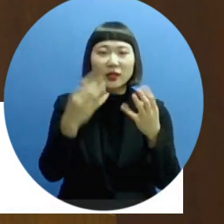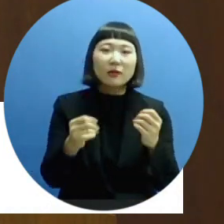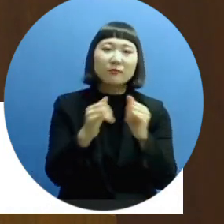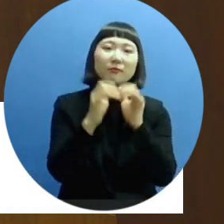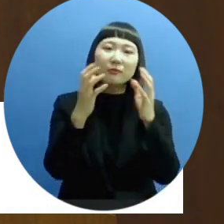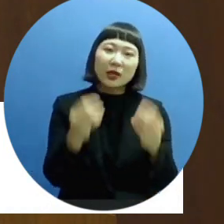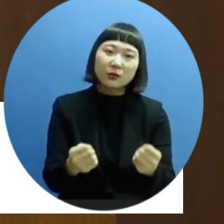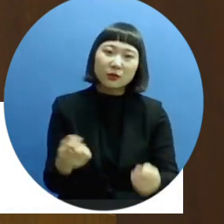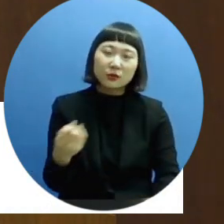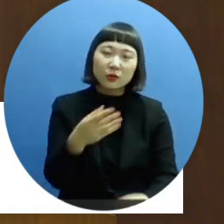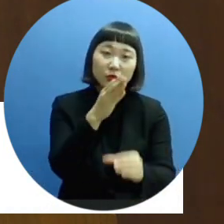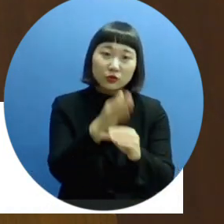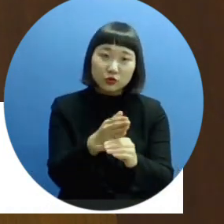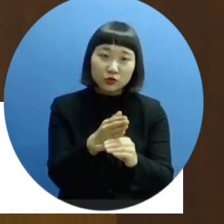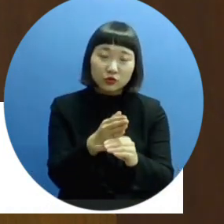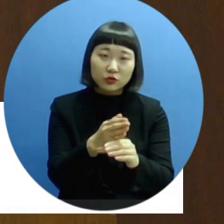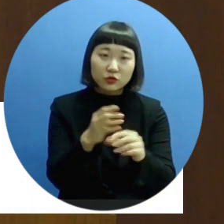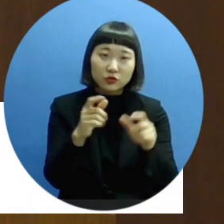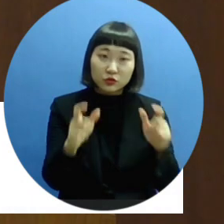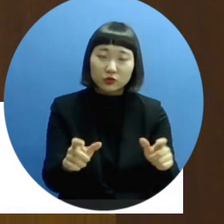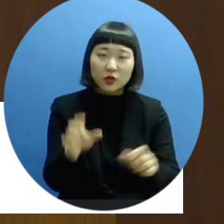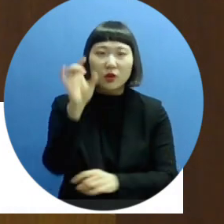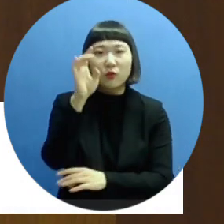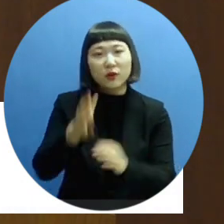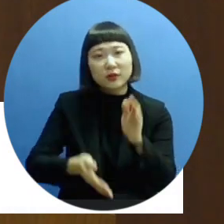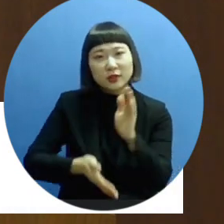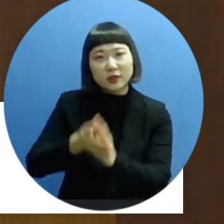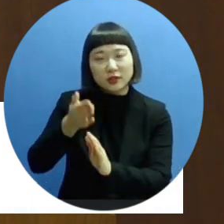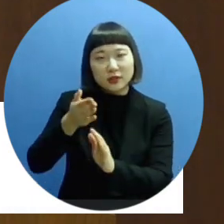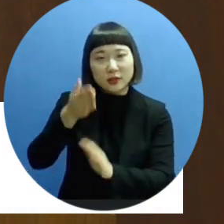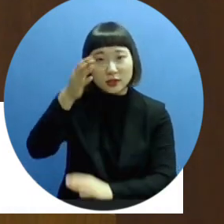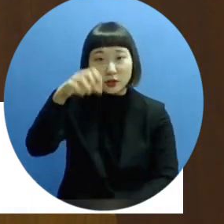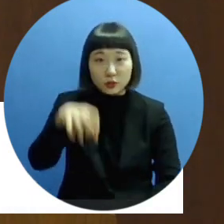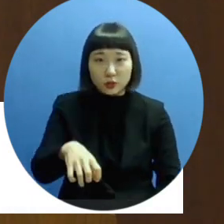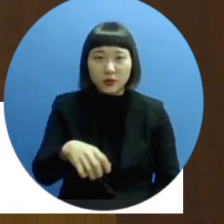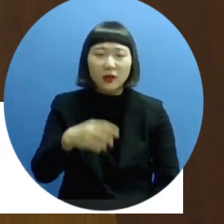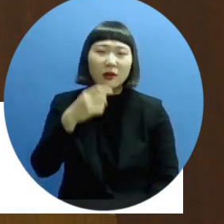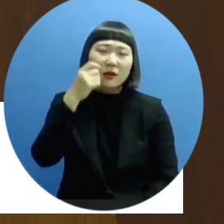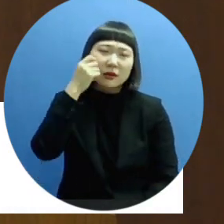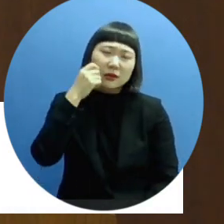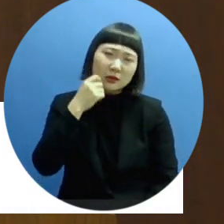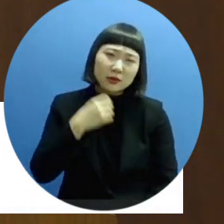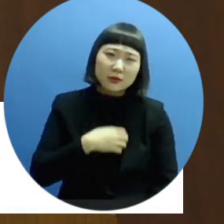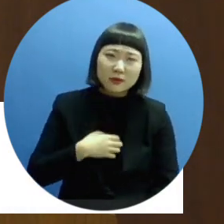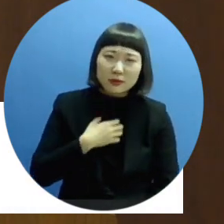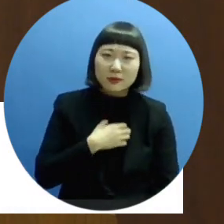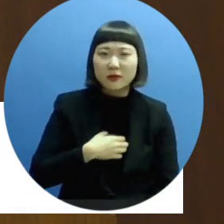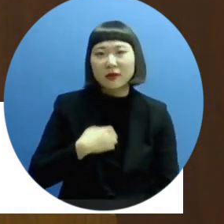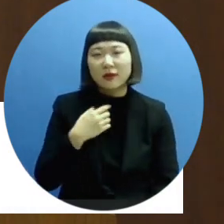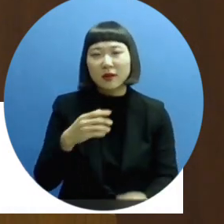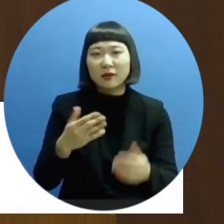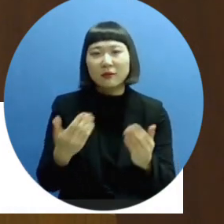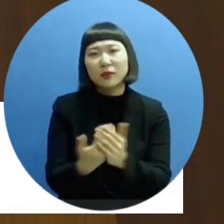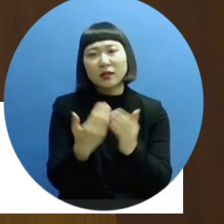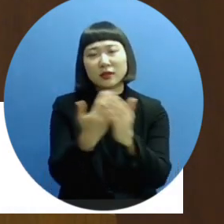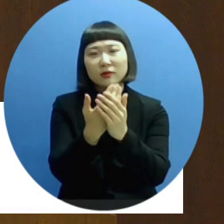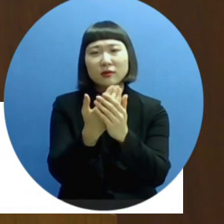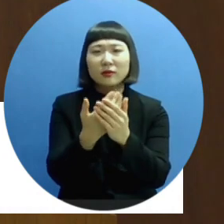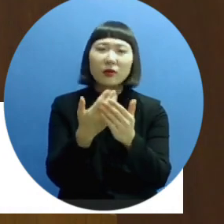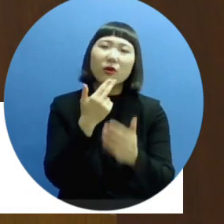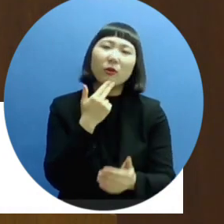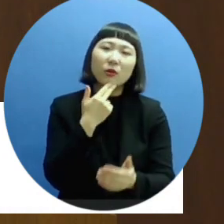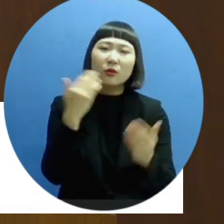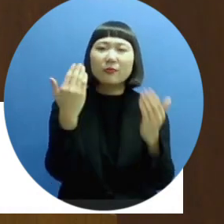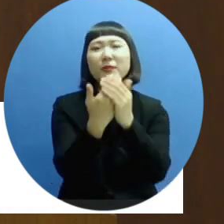등등 우리 중구 원도심은 슬프게도 역발전의 도미노 현상으로 인구는 소멸되고 점점 늙고